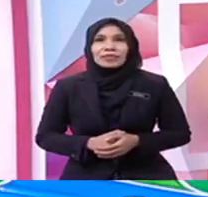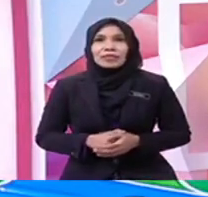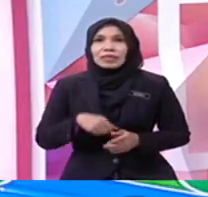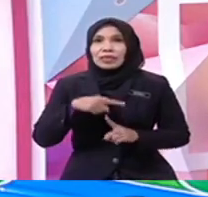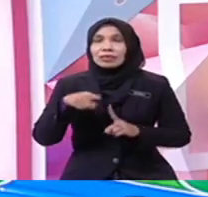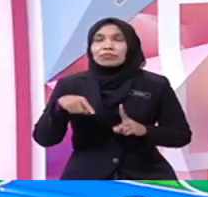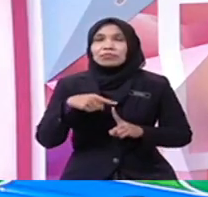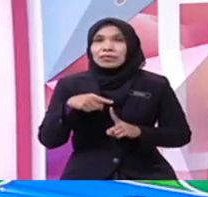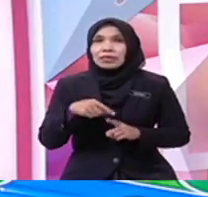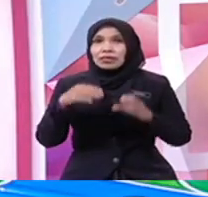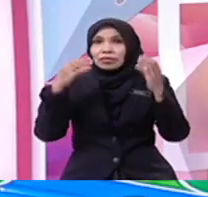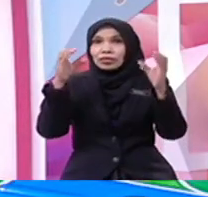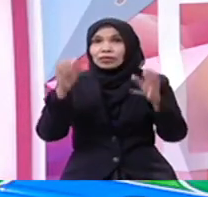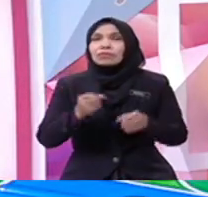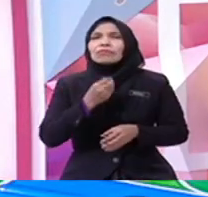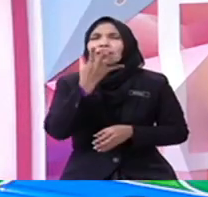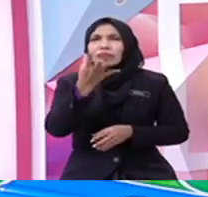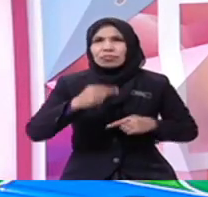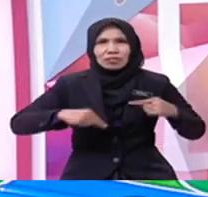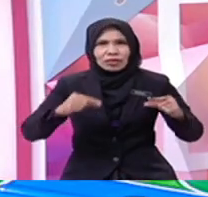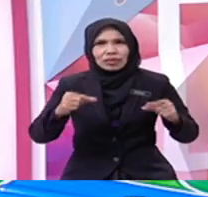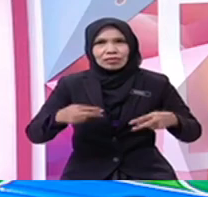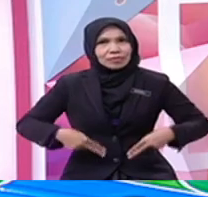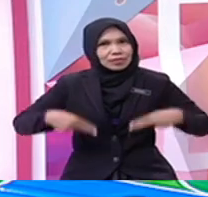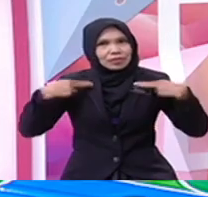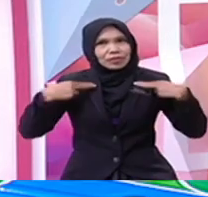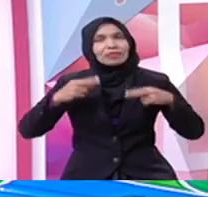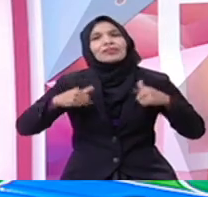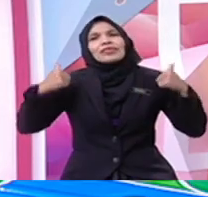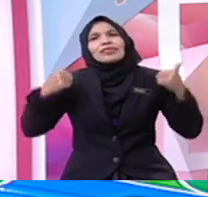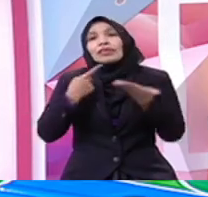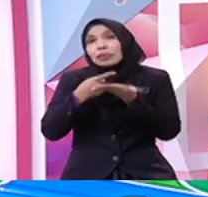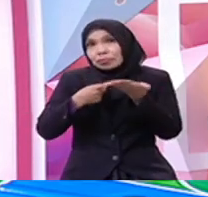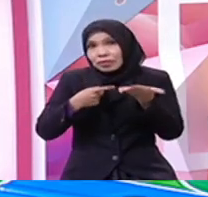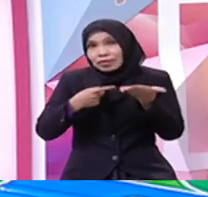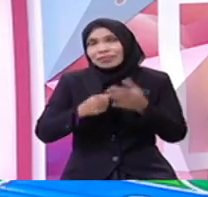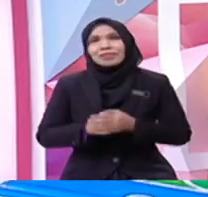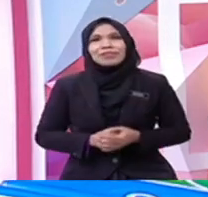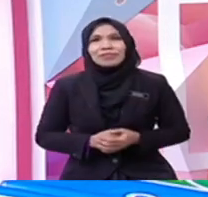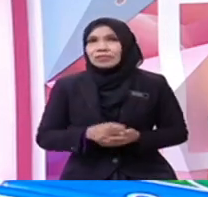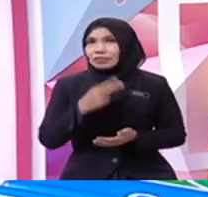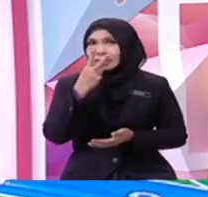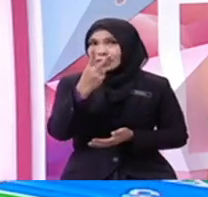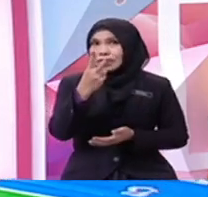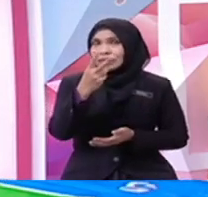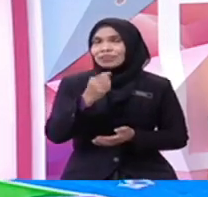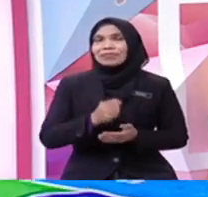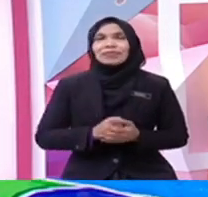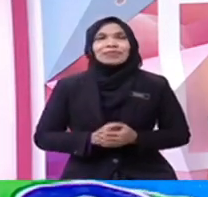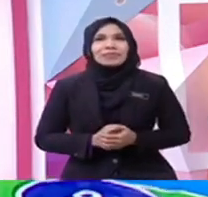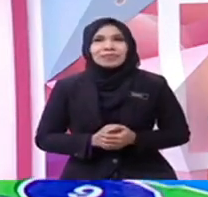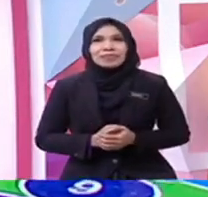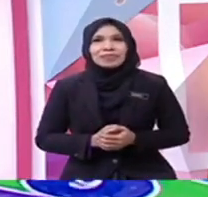ampuh sebenarnya cuma suka dengan gaya hidup sehat Ninjago movie sedikit enak tengok kepada slide gitu deh Yang maaf